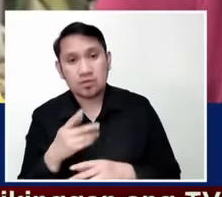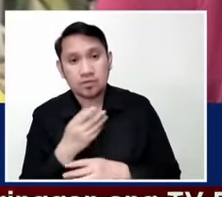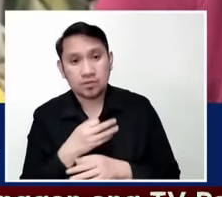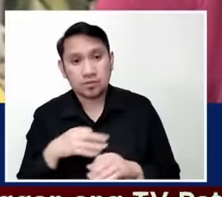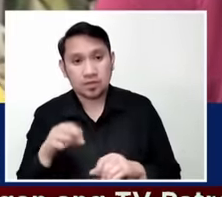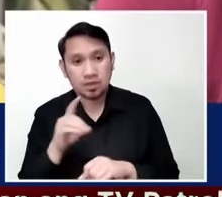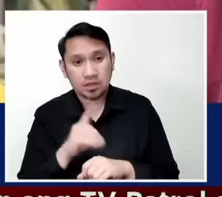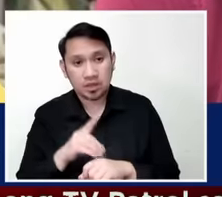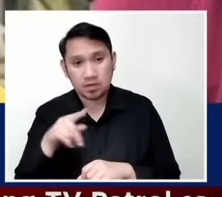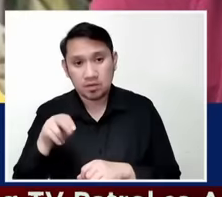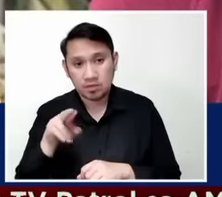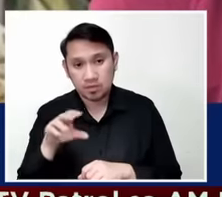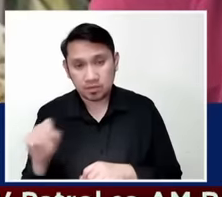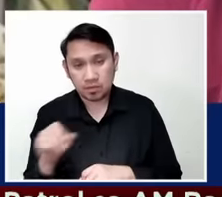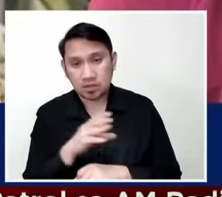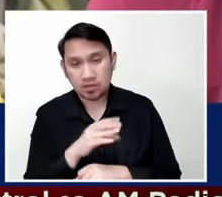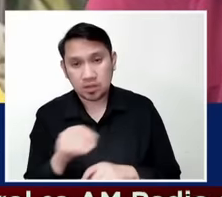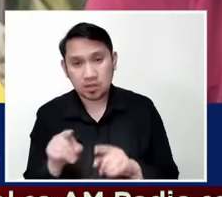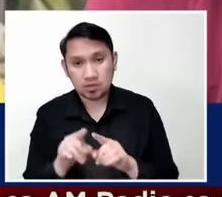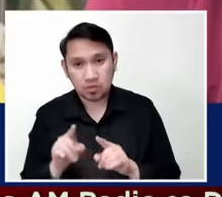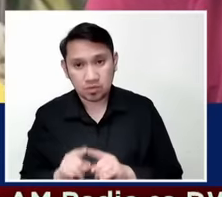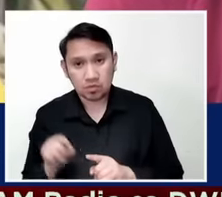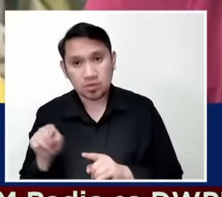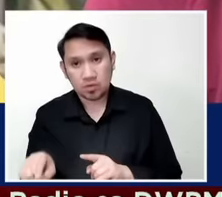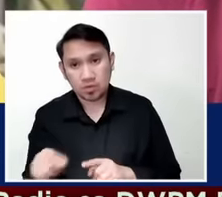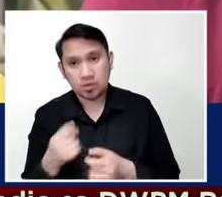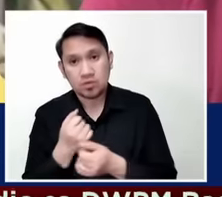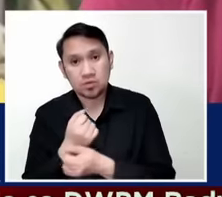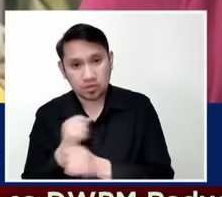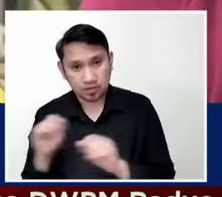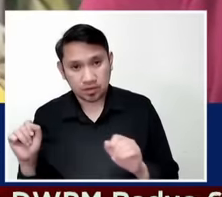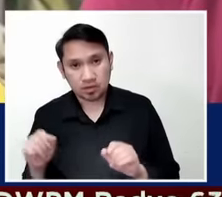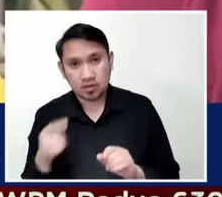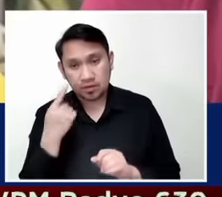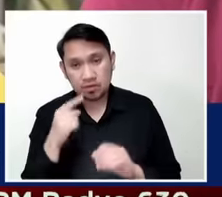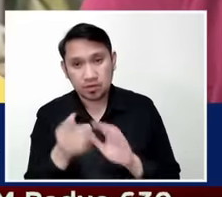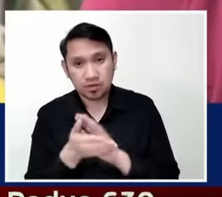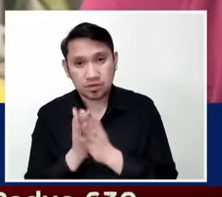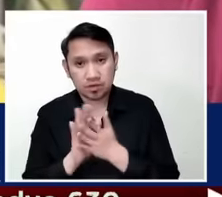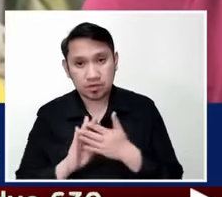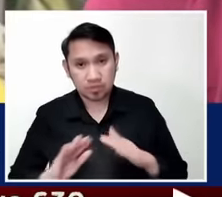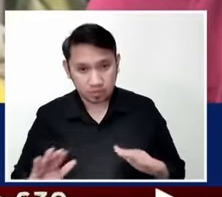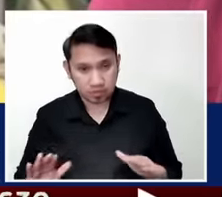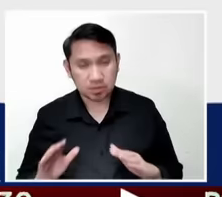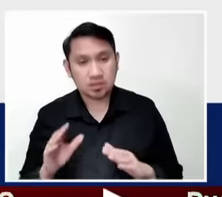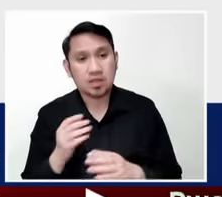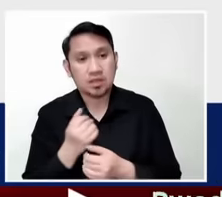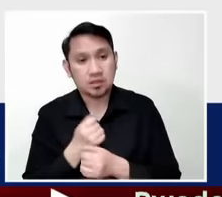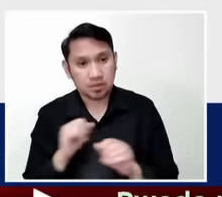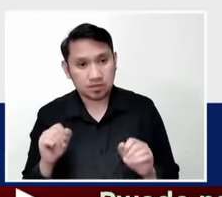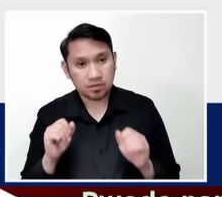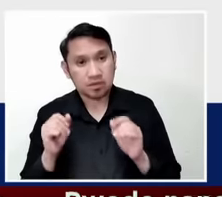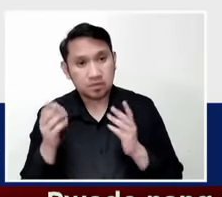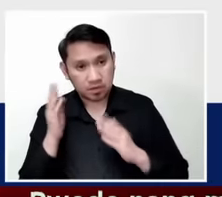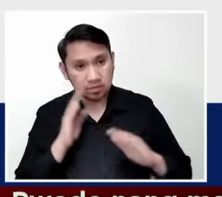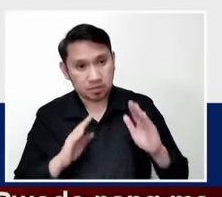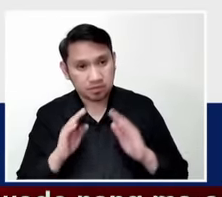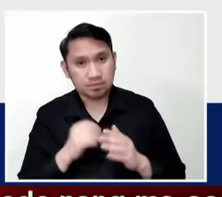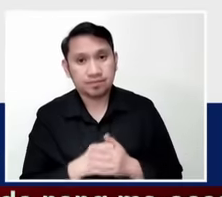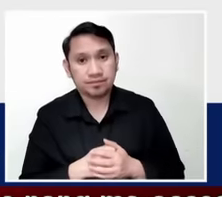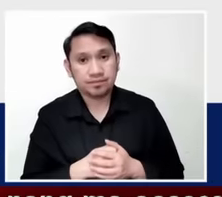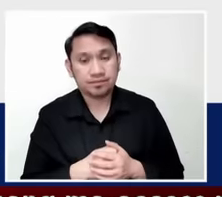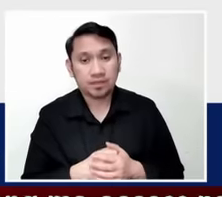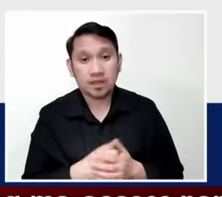hand, you have the right to be secure in your person and the peace and security issues that we currently face. Ayon naman sa Korte